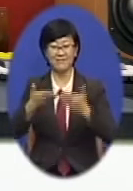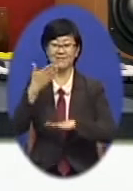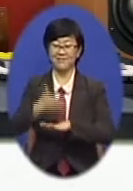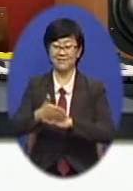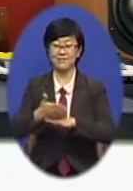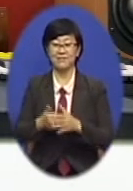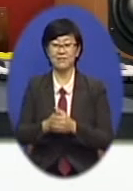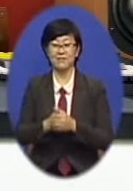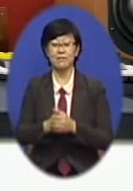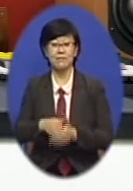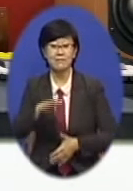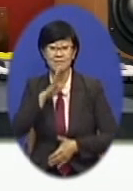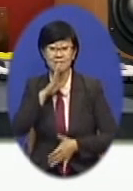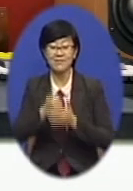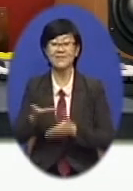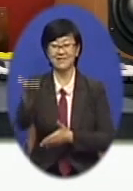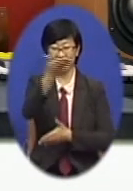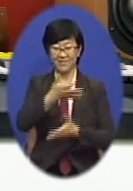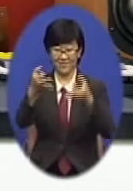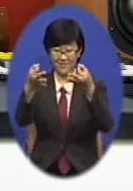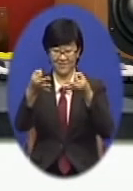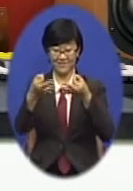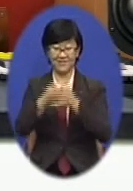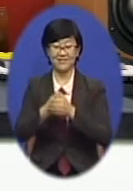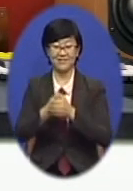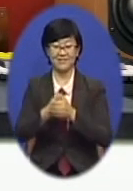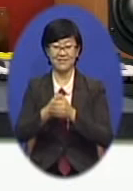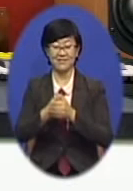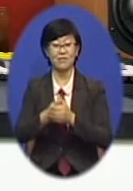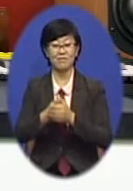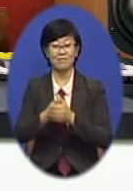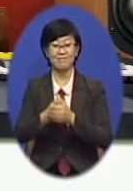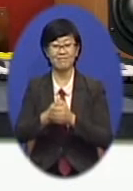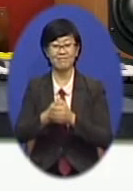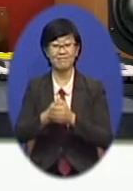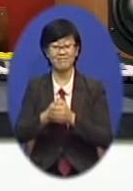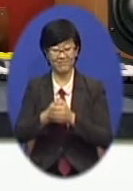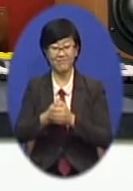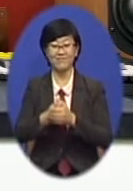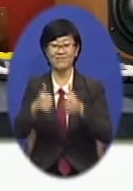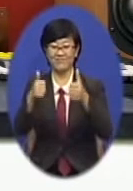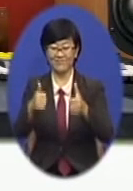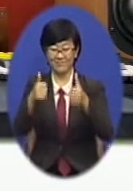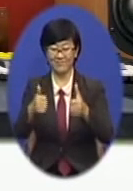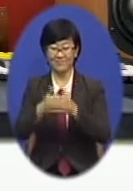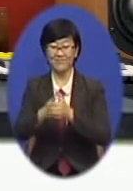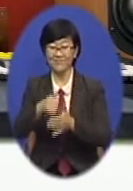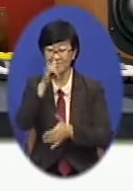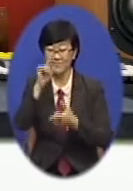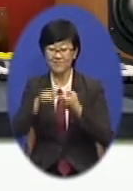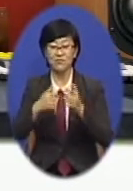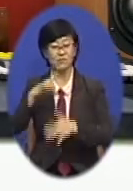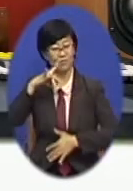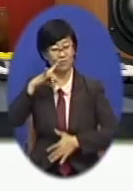그렇습니다. 과연 시청자 여러분들은 어떻게 또 심사를 해주셨는지